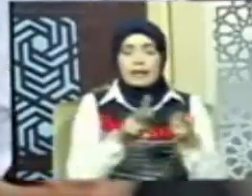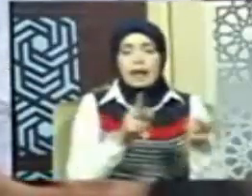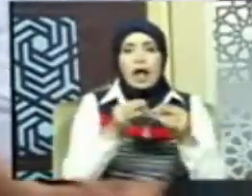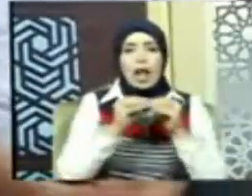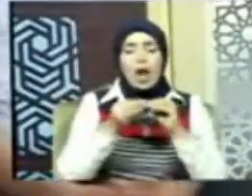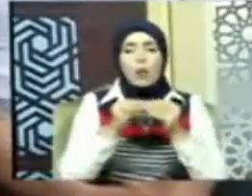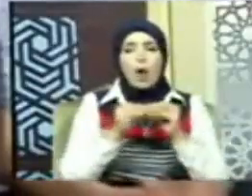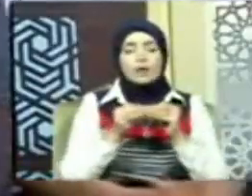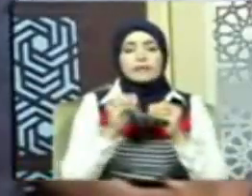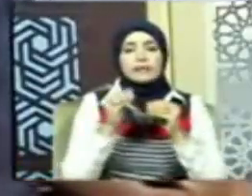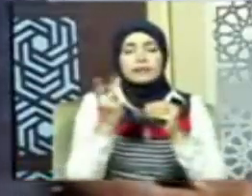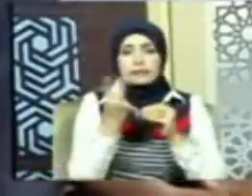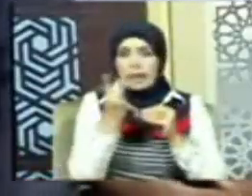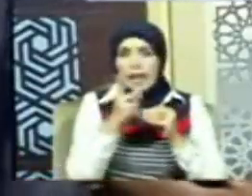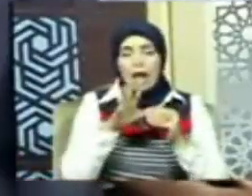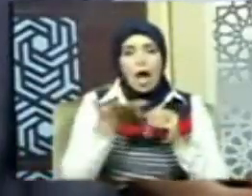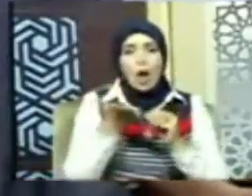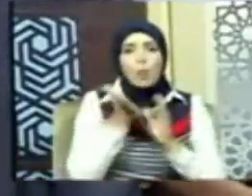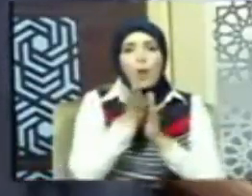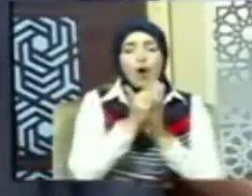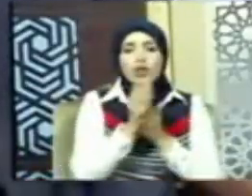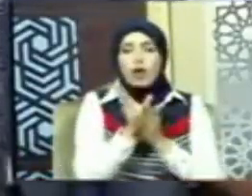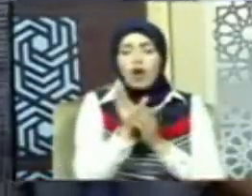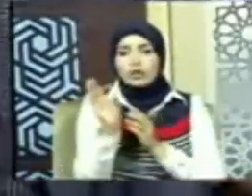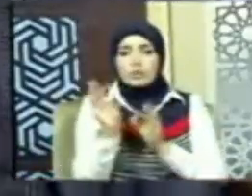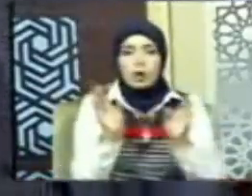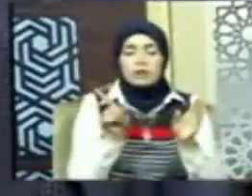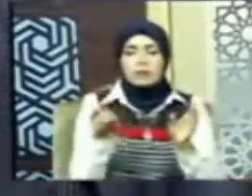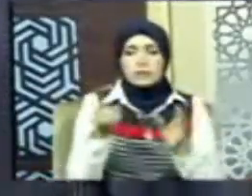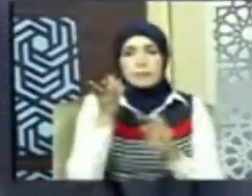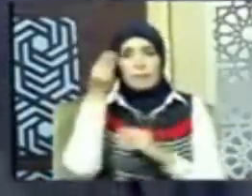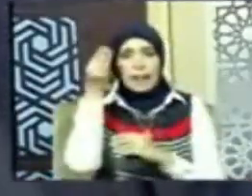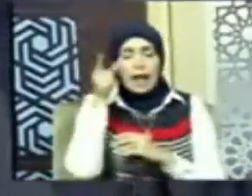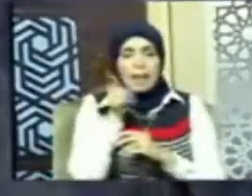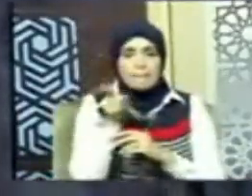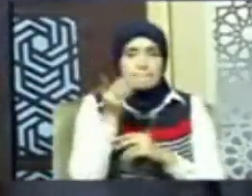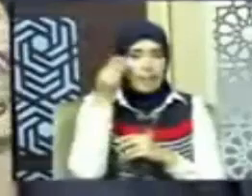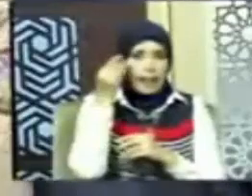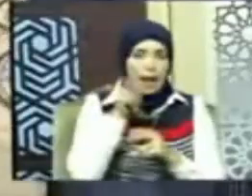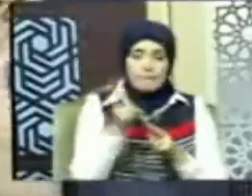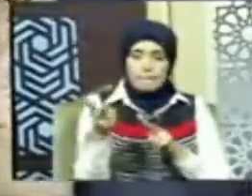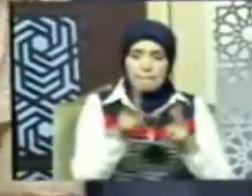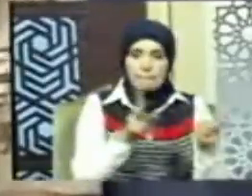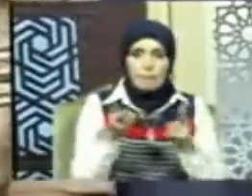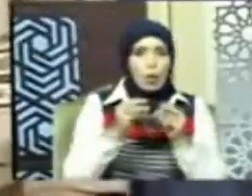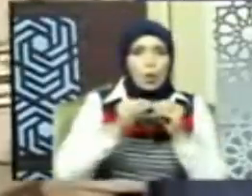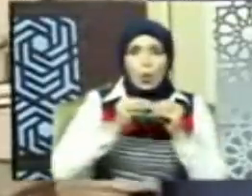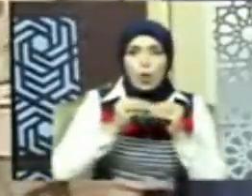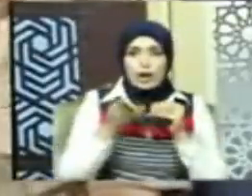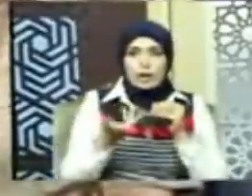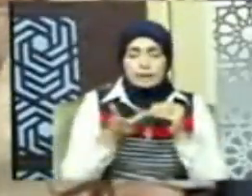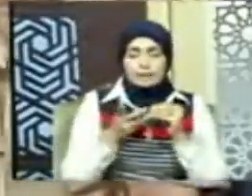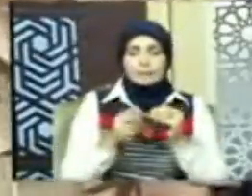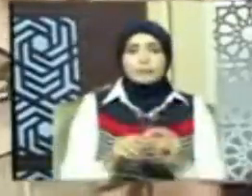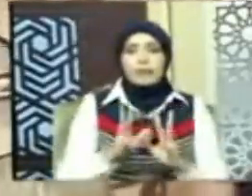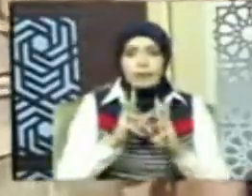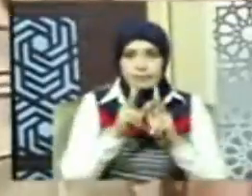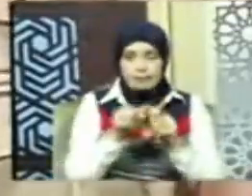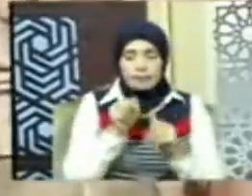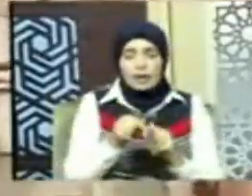لونين أو نوعين أو قسمين من أقسام العلم، هما